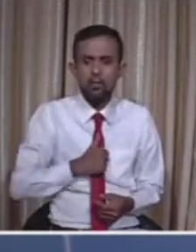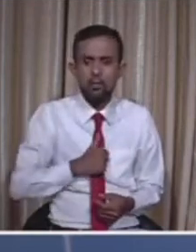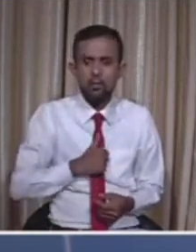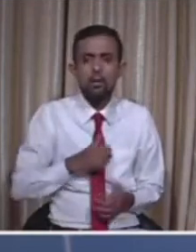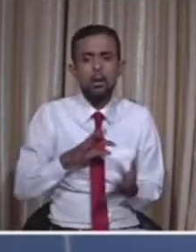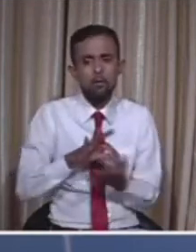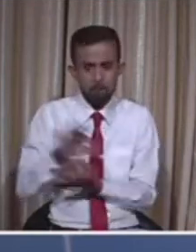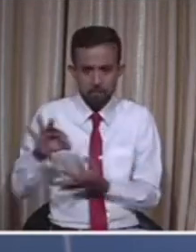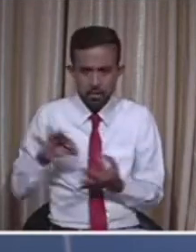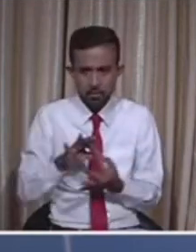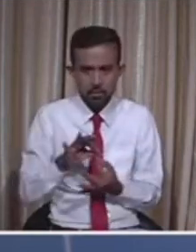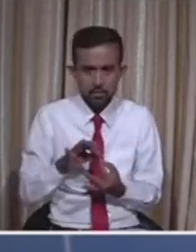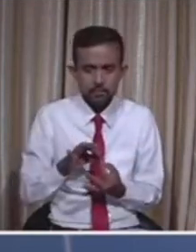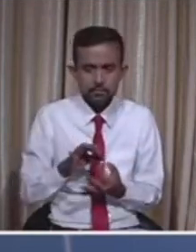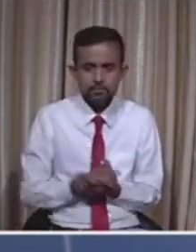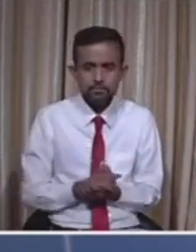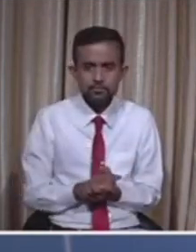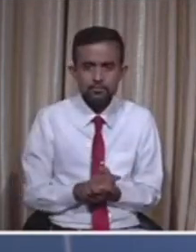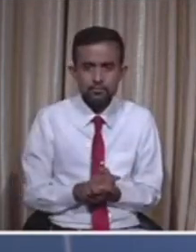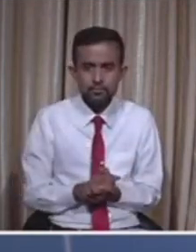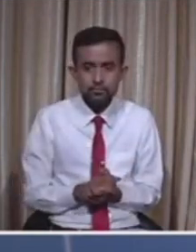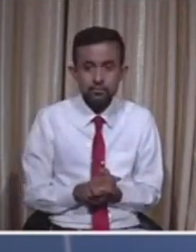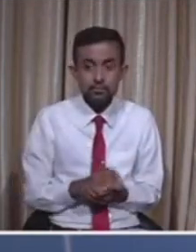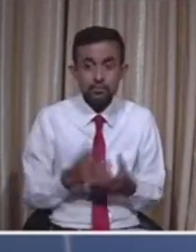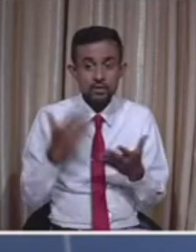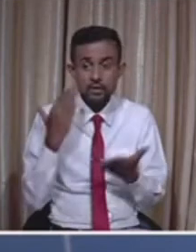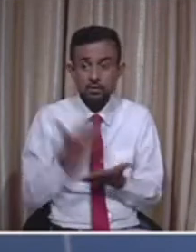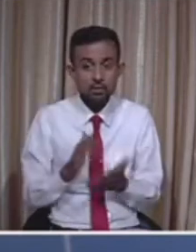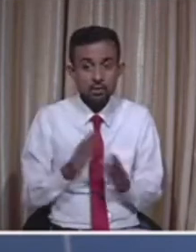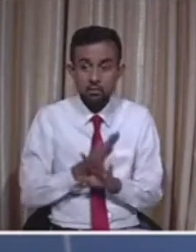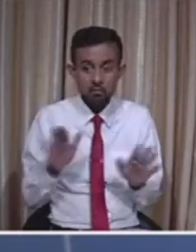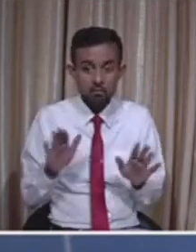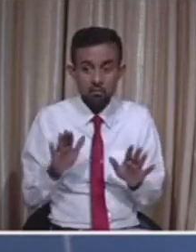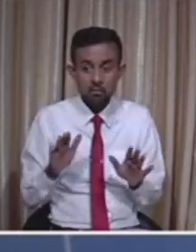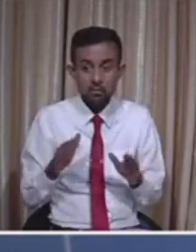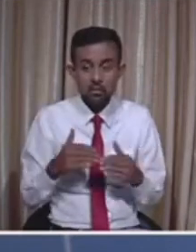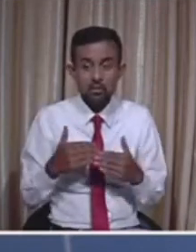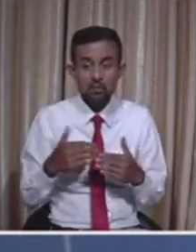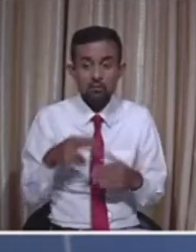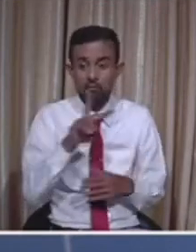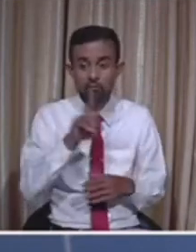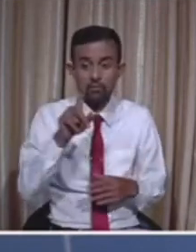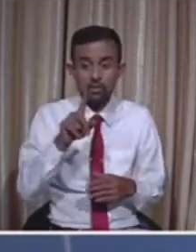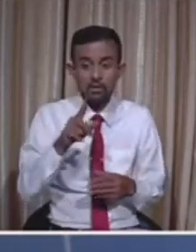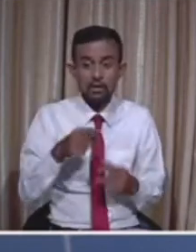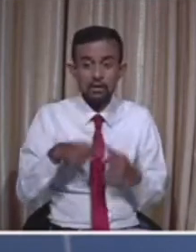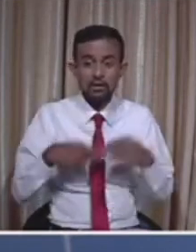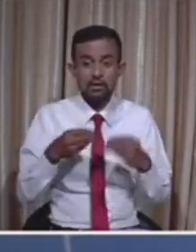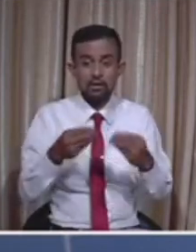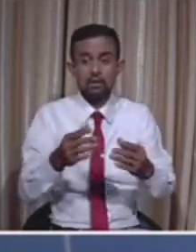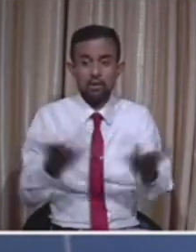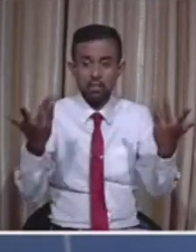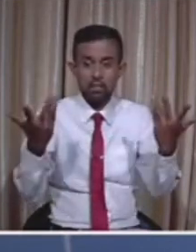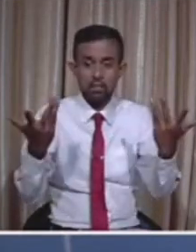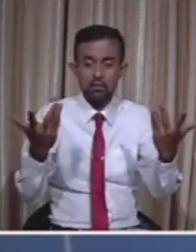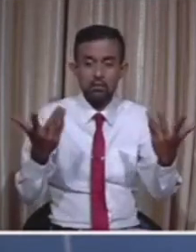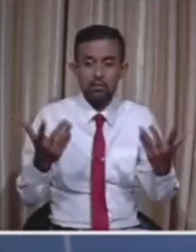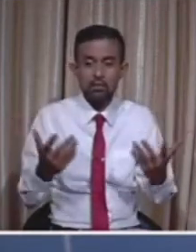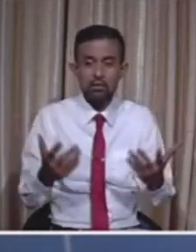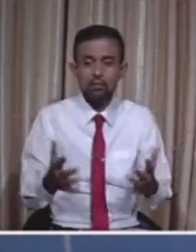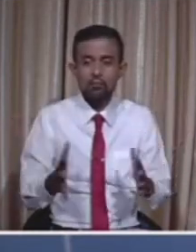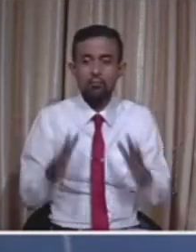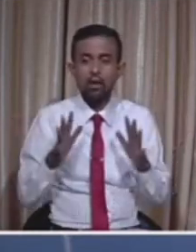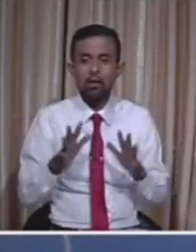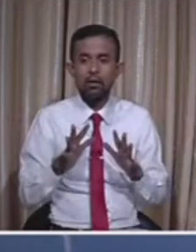තමයි ප්‍රජාතන්ත්‍රවාදී. ඒක විවර කරන්න හොඳ නැහැ සමාජයට. මෙන්න 21ට ඡන්ද දෙන්නේ නැහැ. එහෙනම් ඔන්න බලා යකෝ ඒක මාර